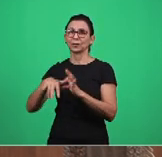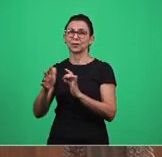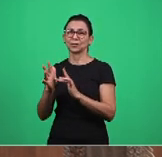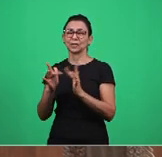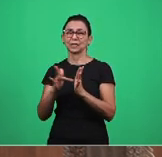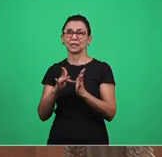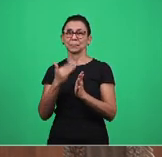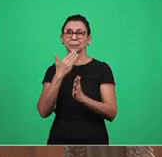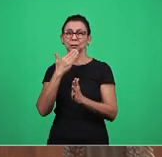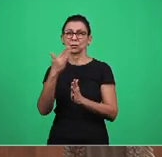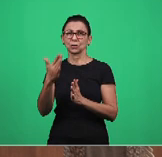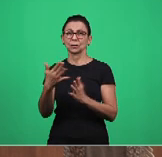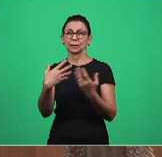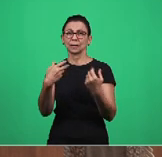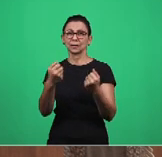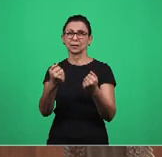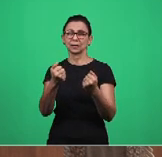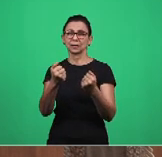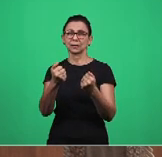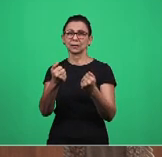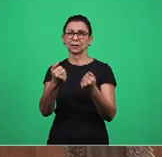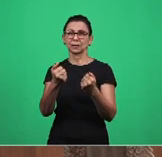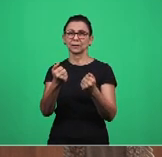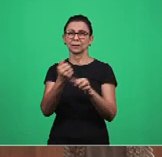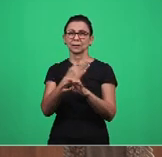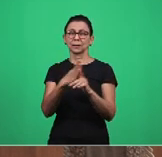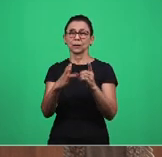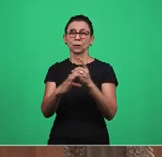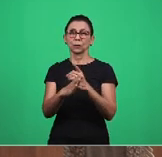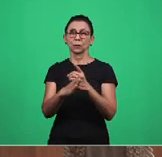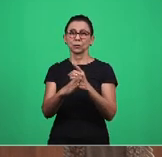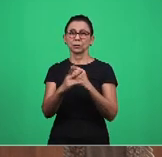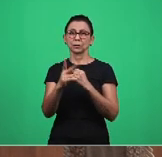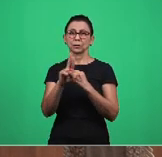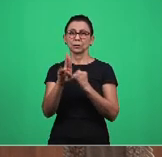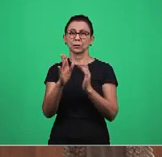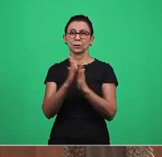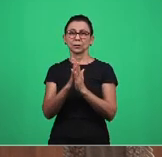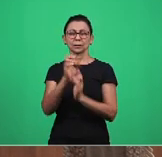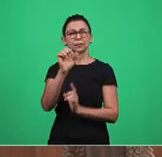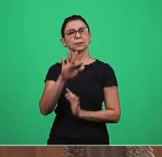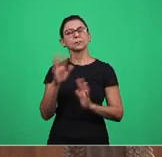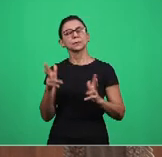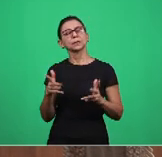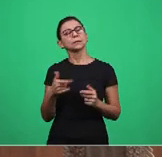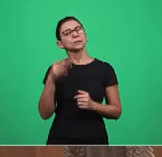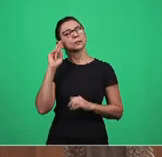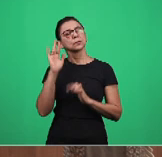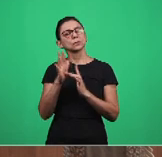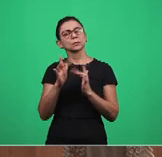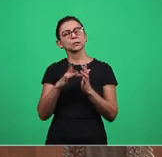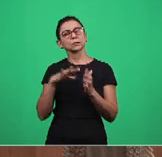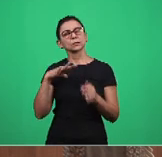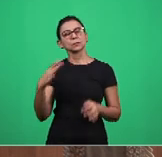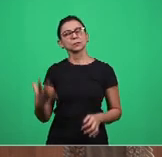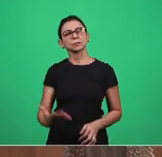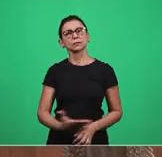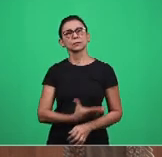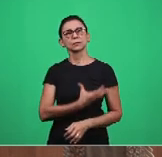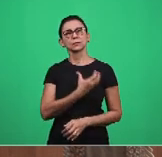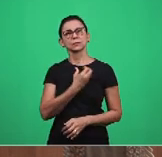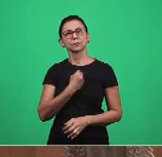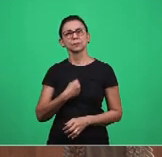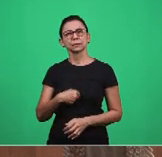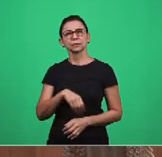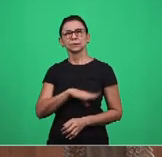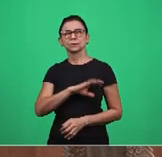nous demandons, reçois sur ton autel ce culte, et en ton nom nous disons que la grâce merveilleuse du Seigneur et Sauveur Jésus-Christ, l'amour de Dieu, notre